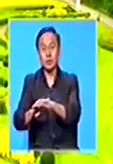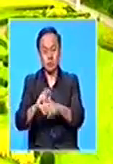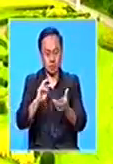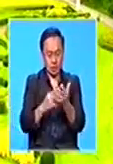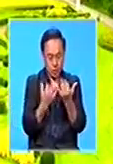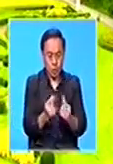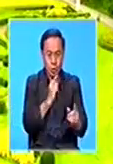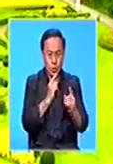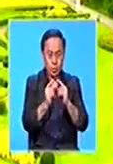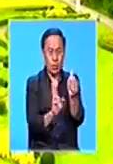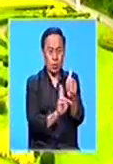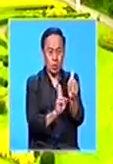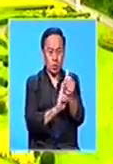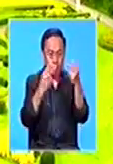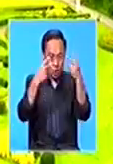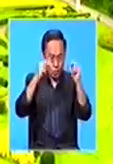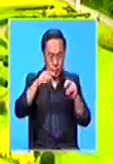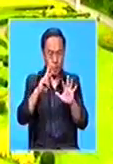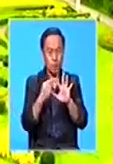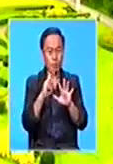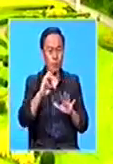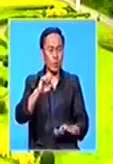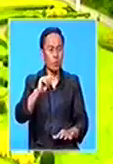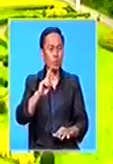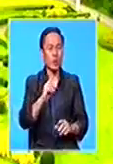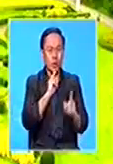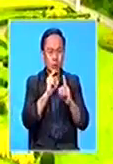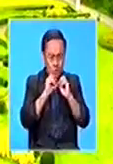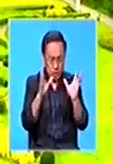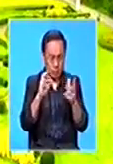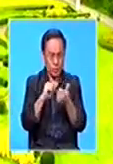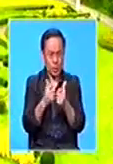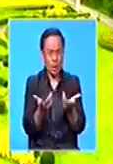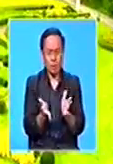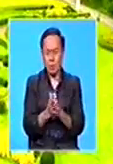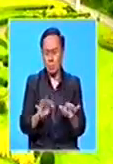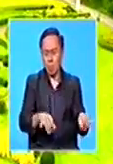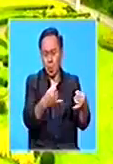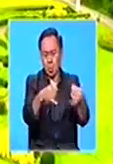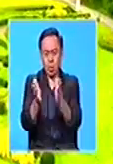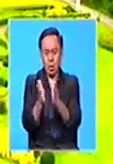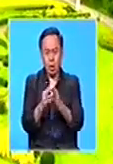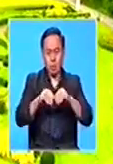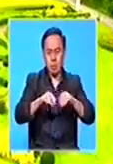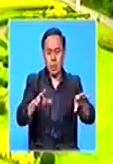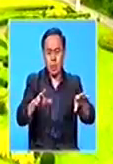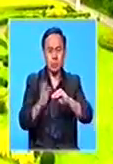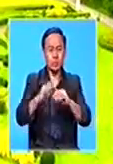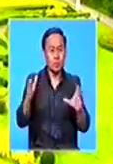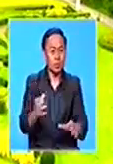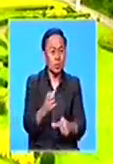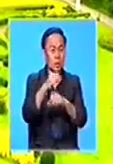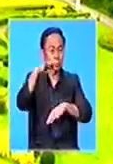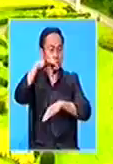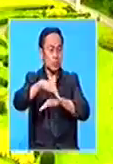ครับผมก็ได้คุยกับท่านรองยกแล้วว่าต้องคุยกันละคุยให้รู้เรื่องกันทีว่ามันยังไงกันแน่นะไม่อยากให้มีความขัดแย้งกันต่อไปนะครับจะมีซื้อหรือไ